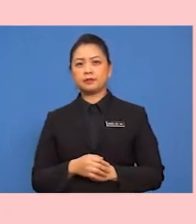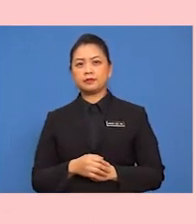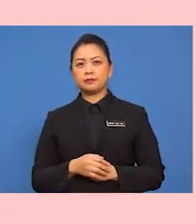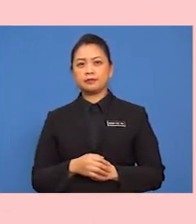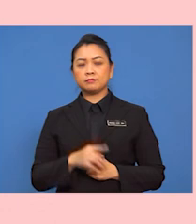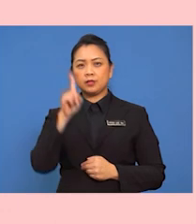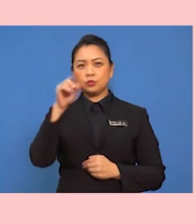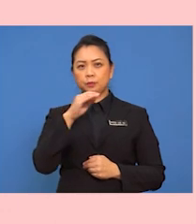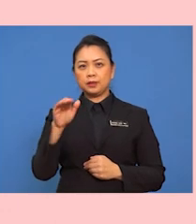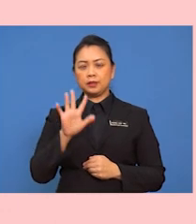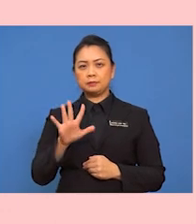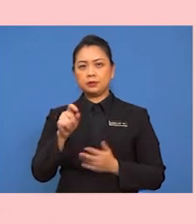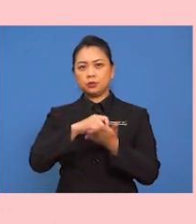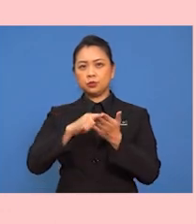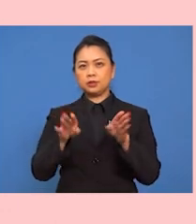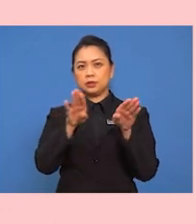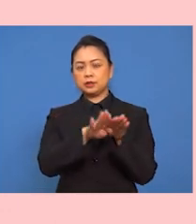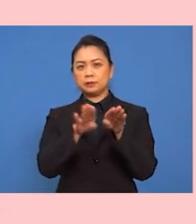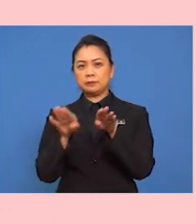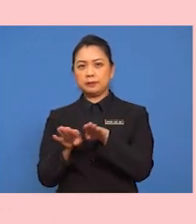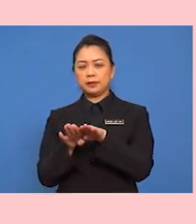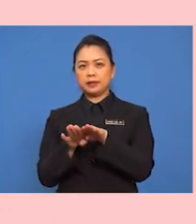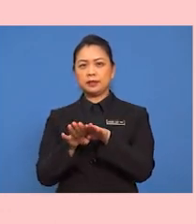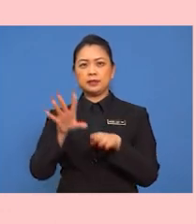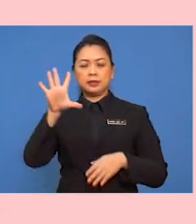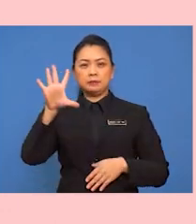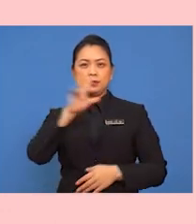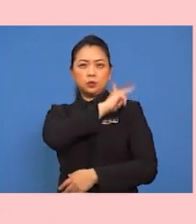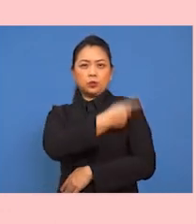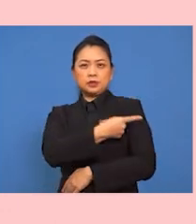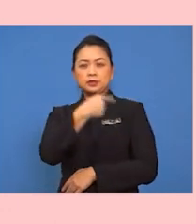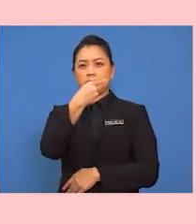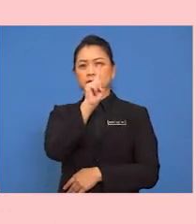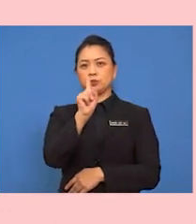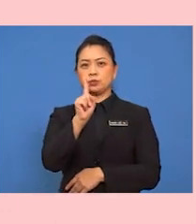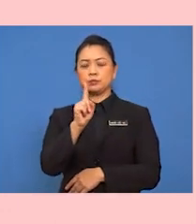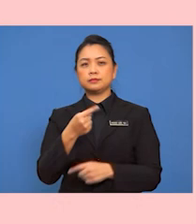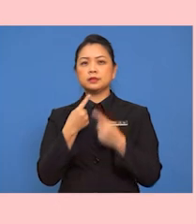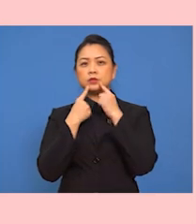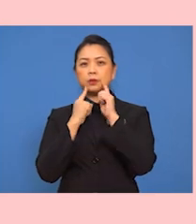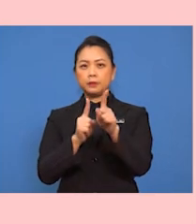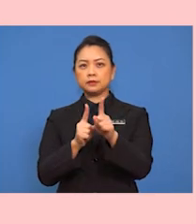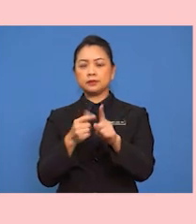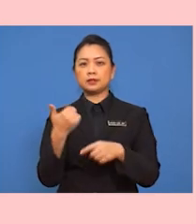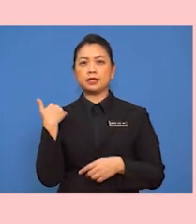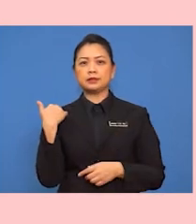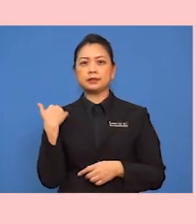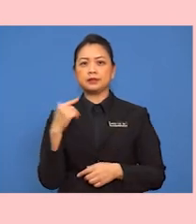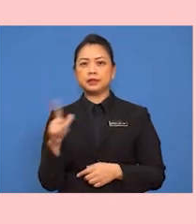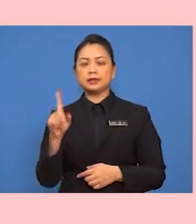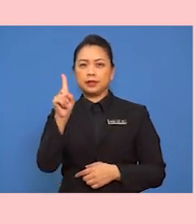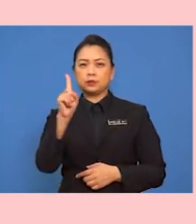ditulis sebagai 5, kuasa negatif 1. Jawapannya ialah